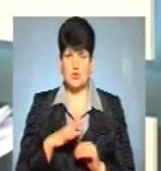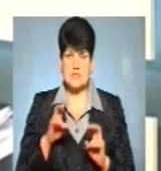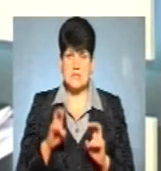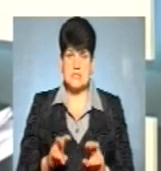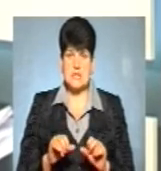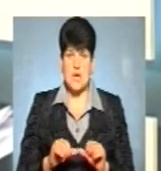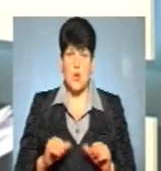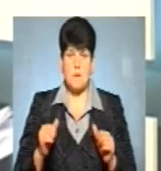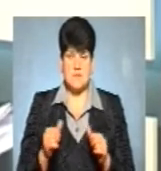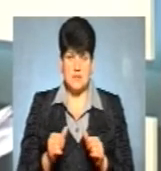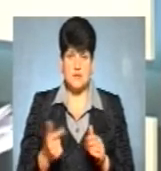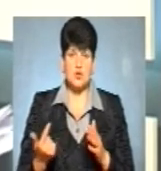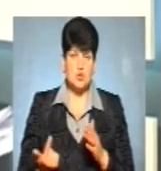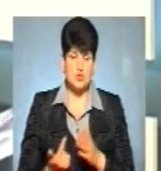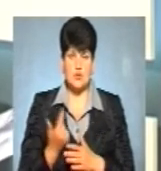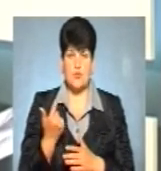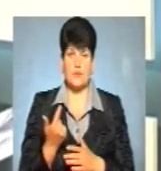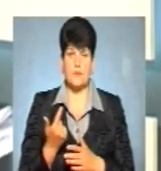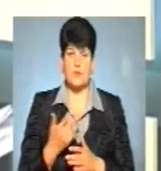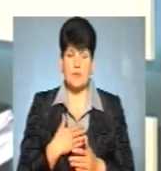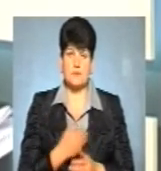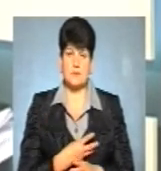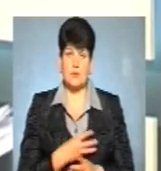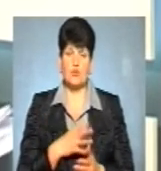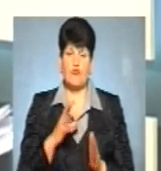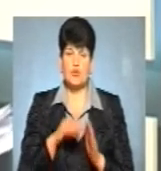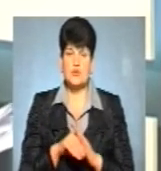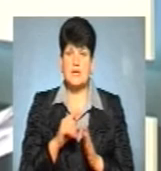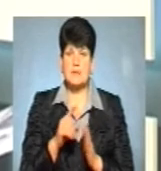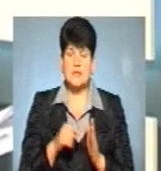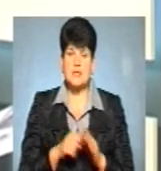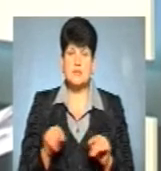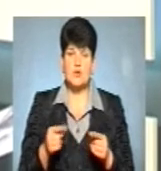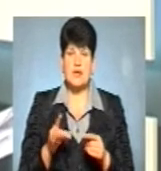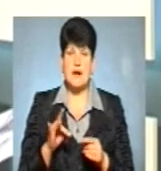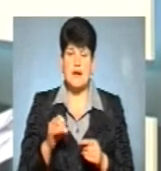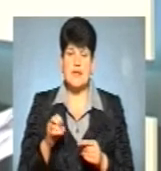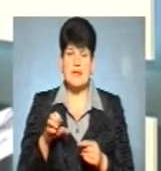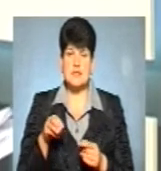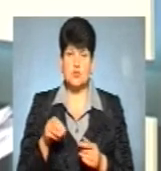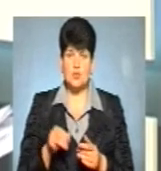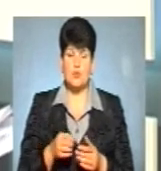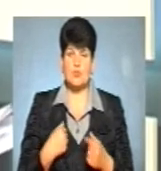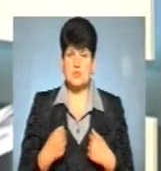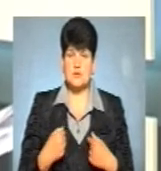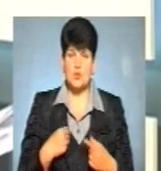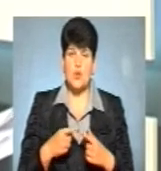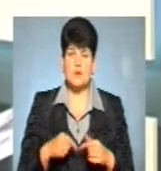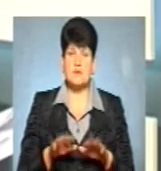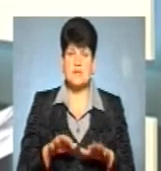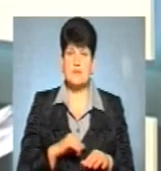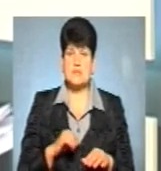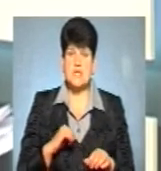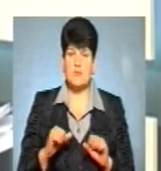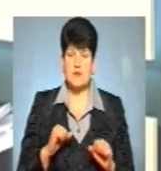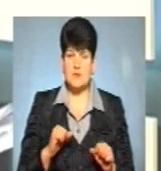комісії, знову ж таки, за моєю ініціативою було включено питання про створення реєстру постраждалих. І до органів місцевого